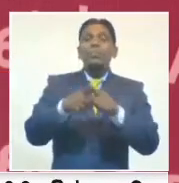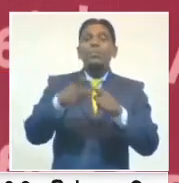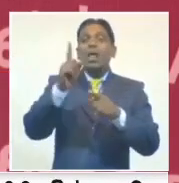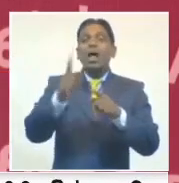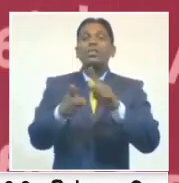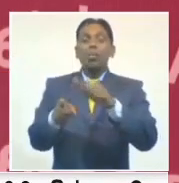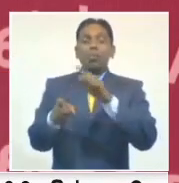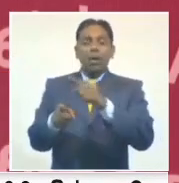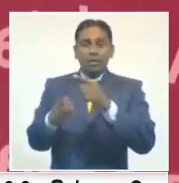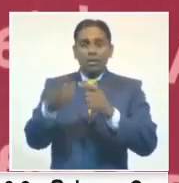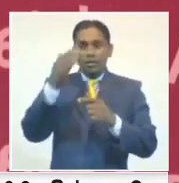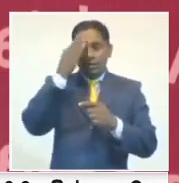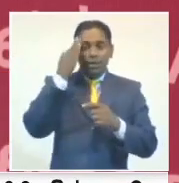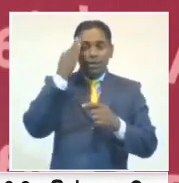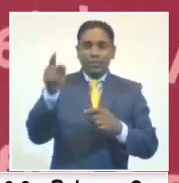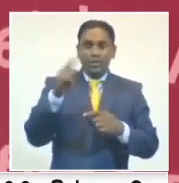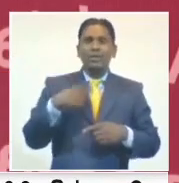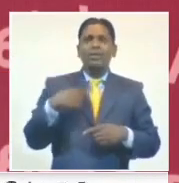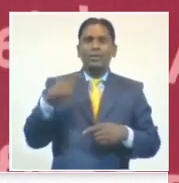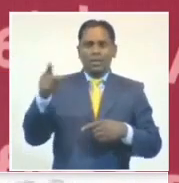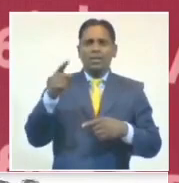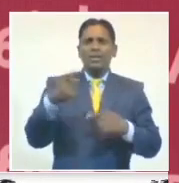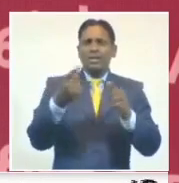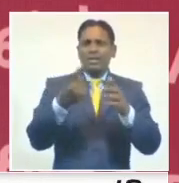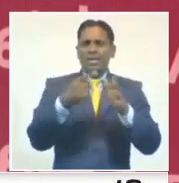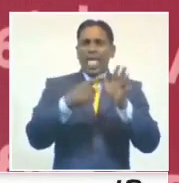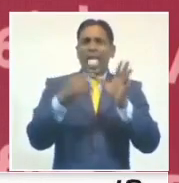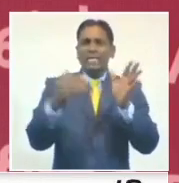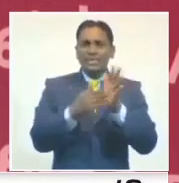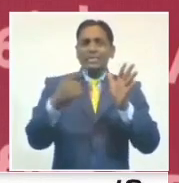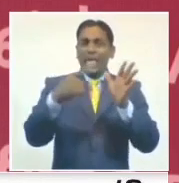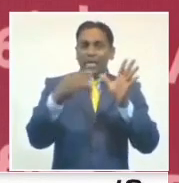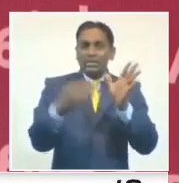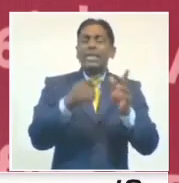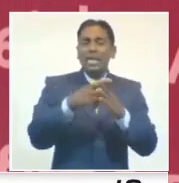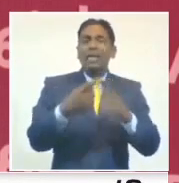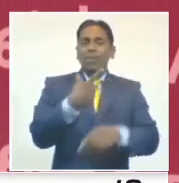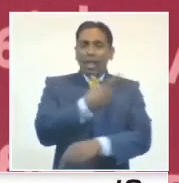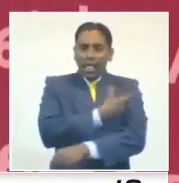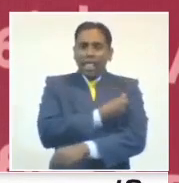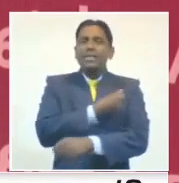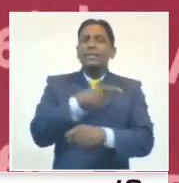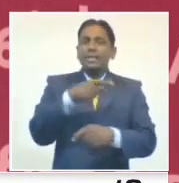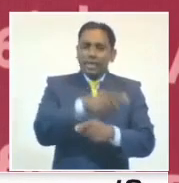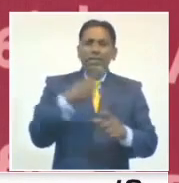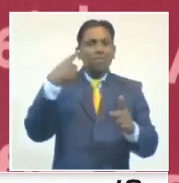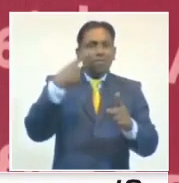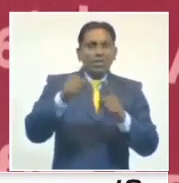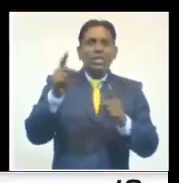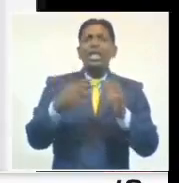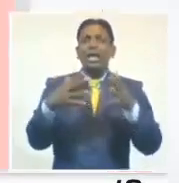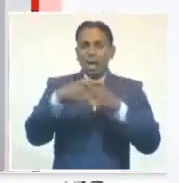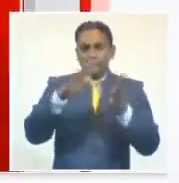කොවිෂීල්ඩ් එන්නතර පමණයි. අර මික්ස් ඇන් මැච් කියන ක්‍රමවේදය යටතේ එම හින්නත් හිගවීම නිසා ලෝක සෞඛ්‍ය සාධනෙම නිර්දේශ ලබා දුන්නා.